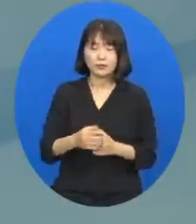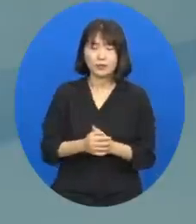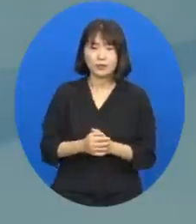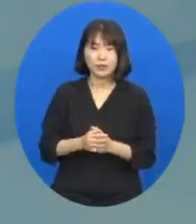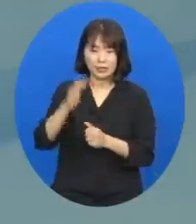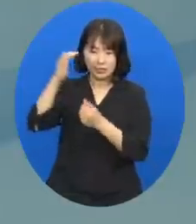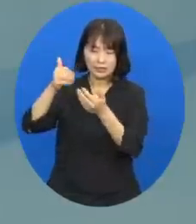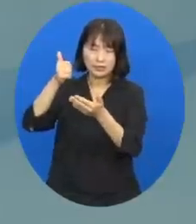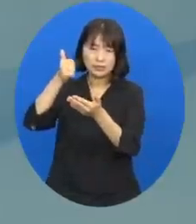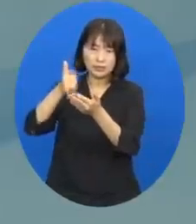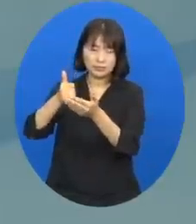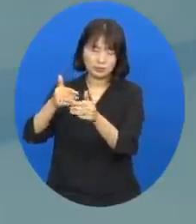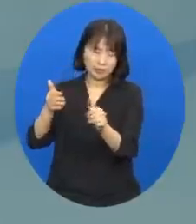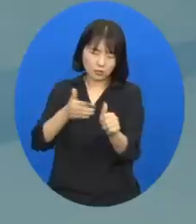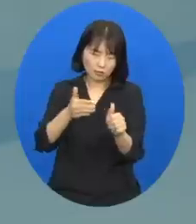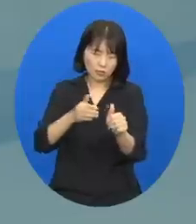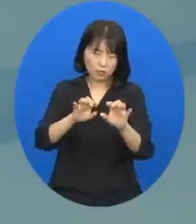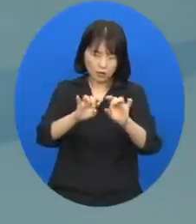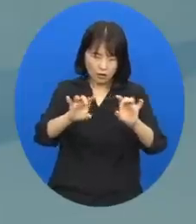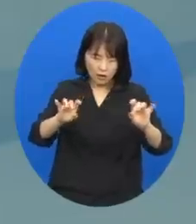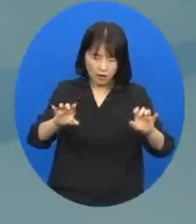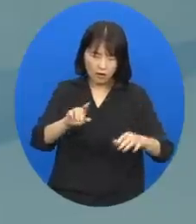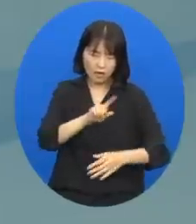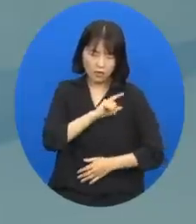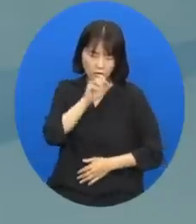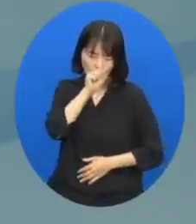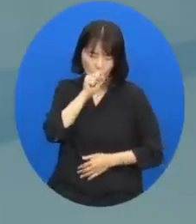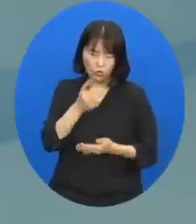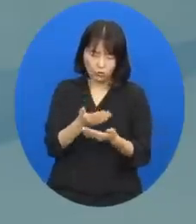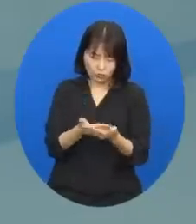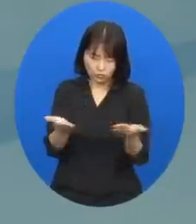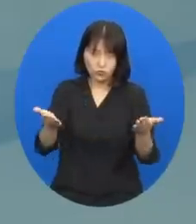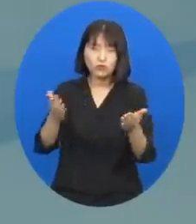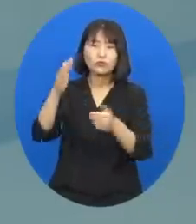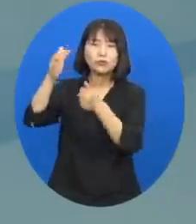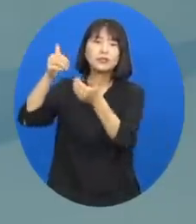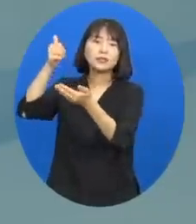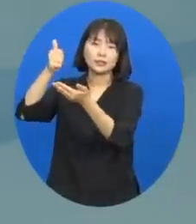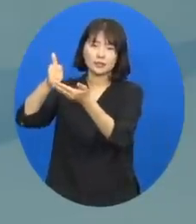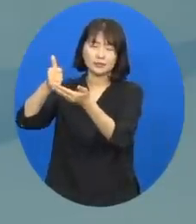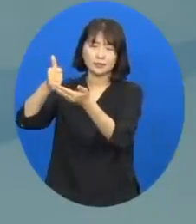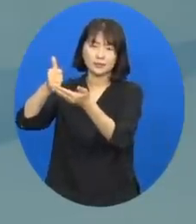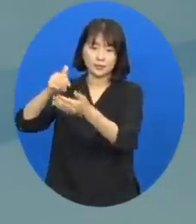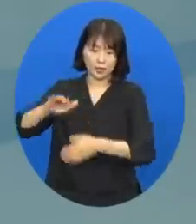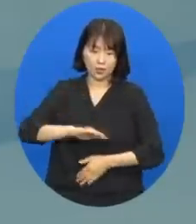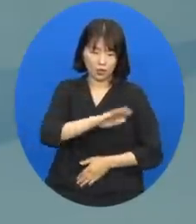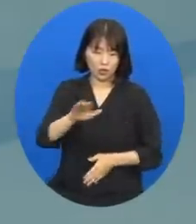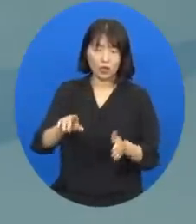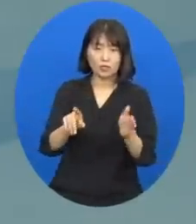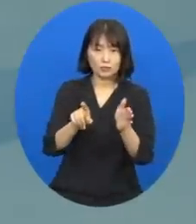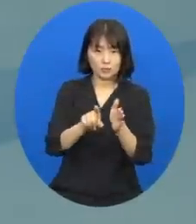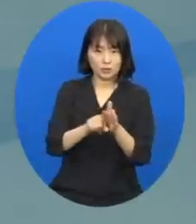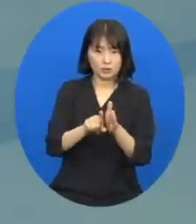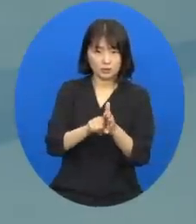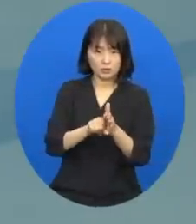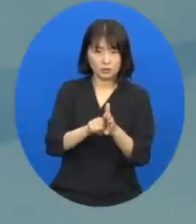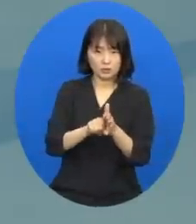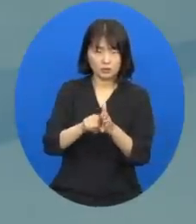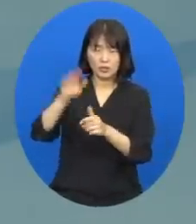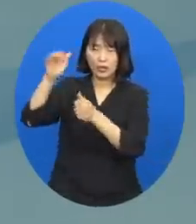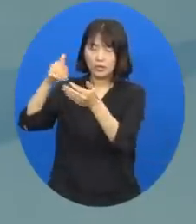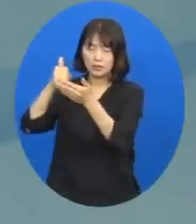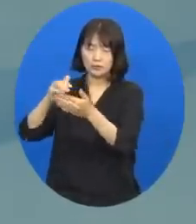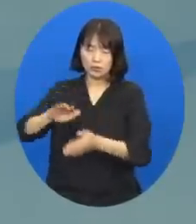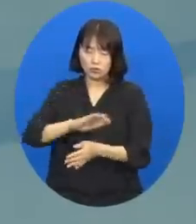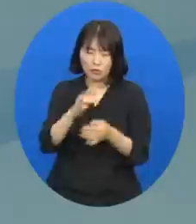가장 좋은 것을 주시는 분이십니다 우리가 즐거워 할 것은 우리가 믿을 것은 하나님이 늘 우려 함께